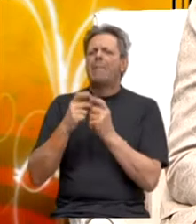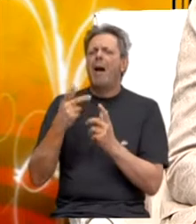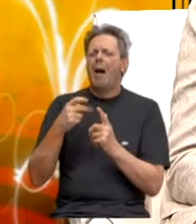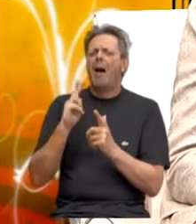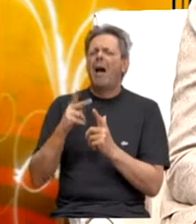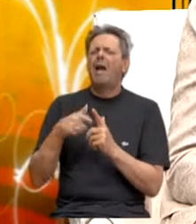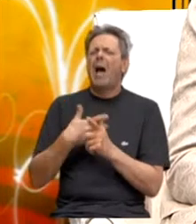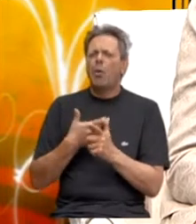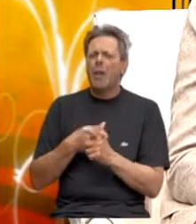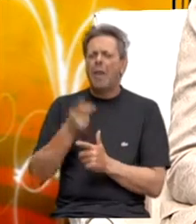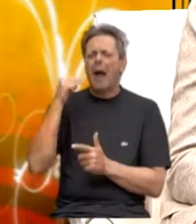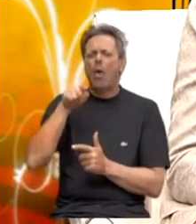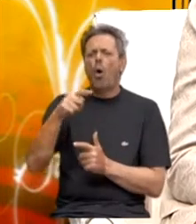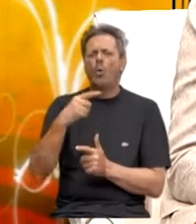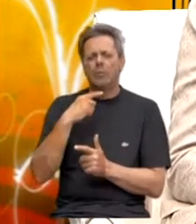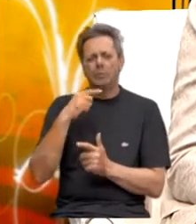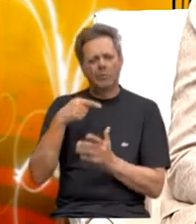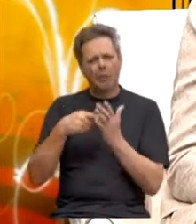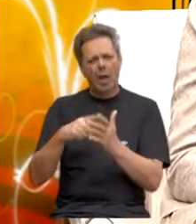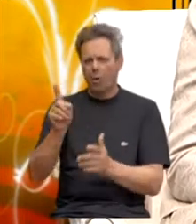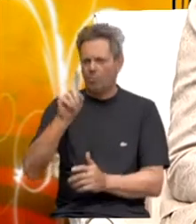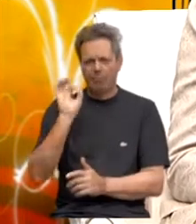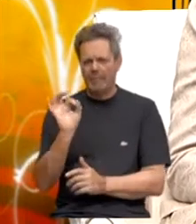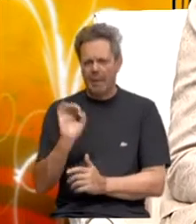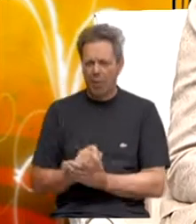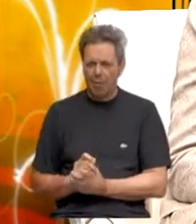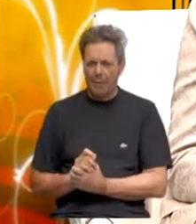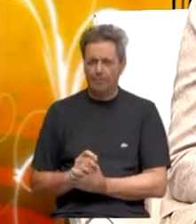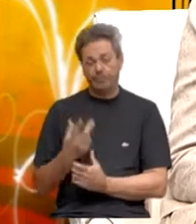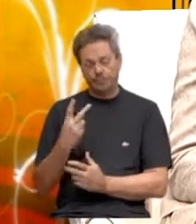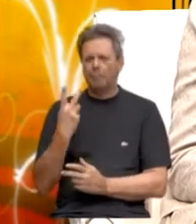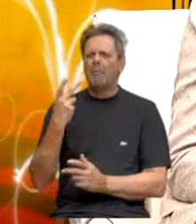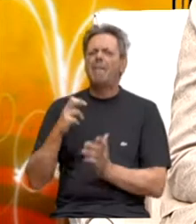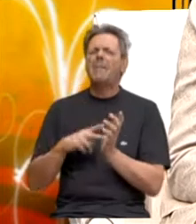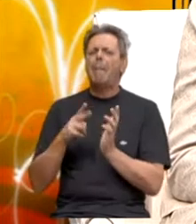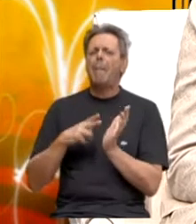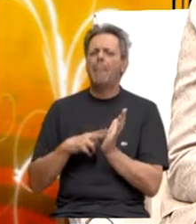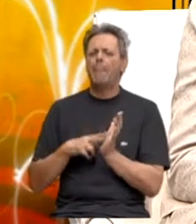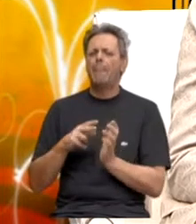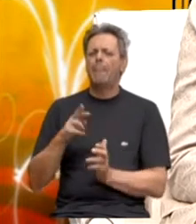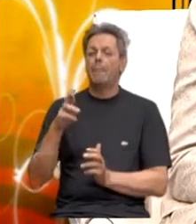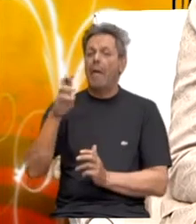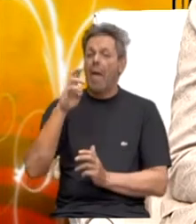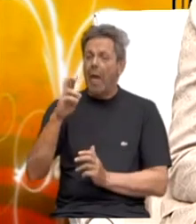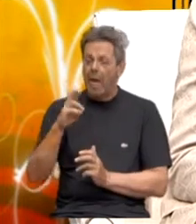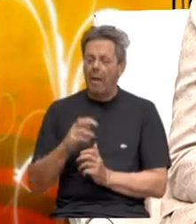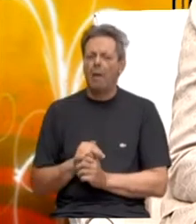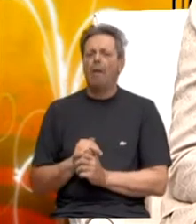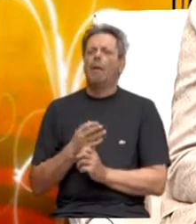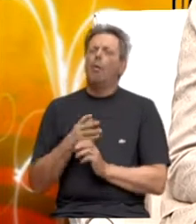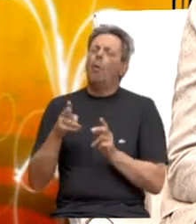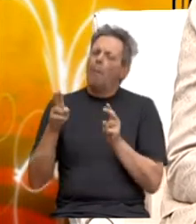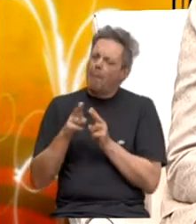baš pokazao da nije dobar. A što se tiče vitamina E, možda da u manjim dozama, visoke doze